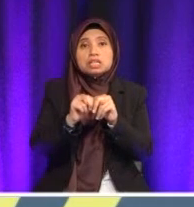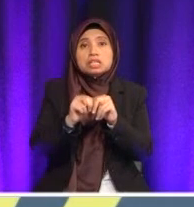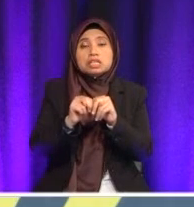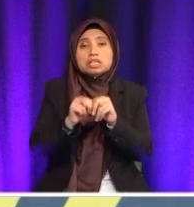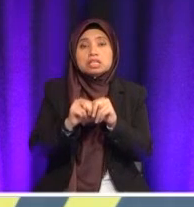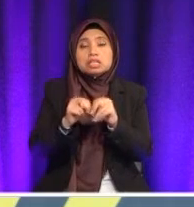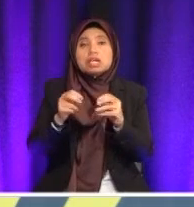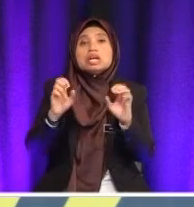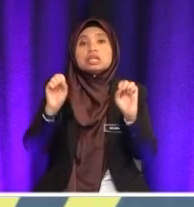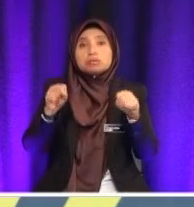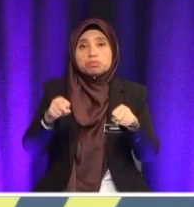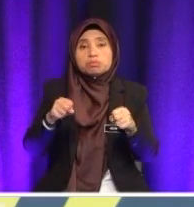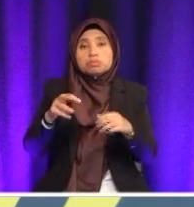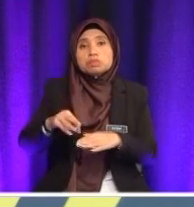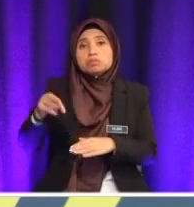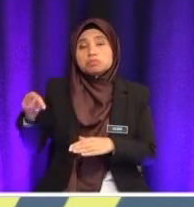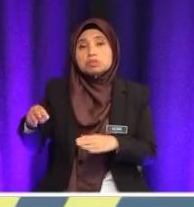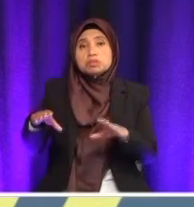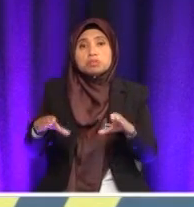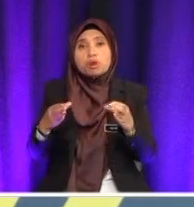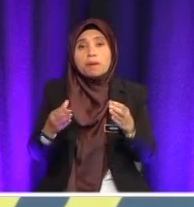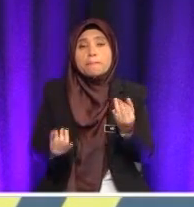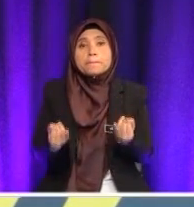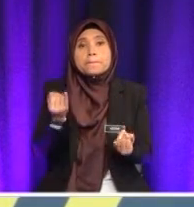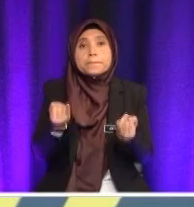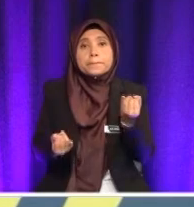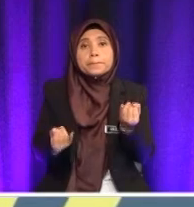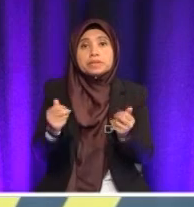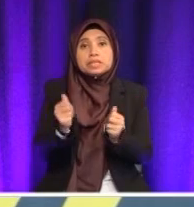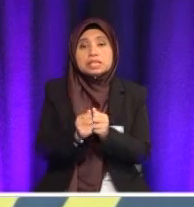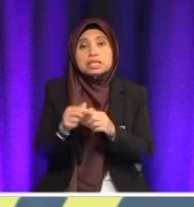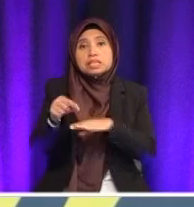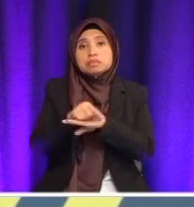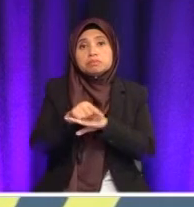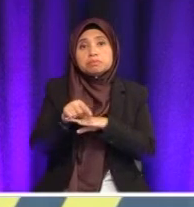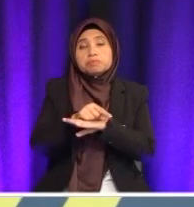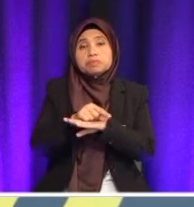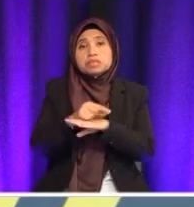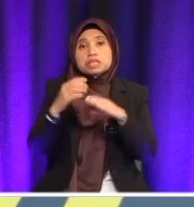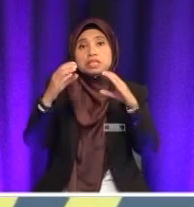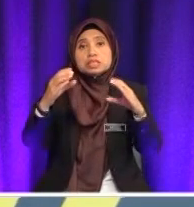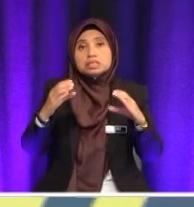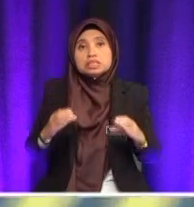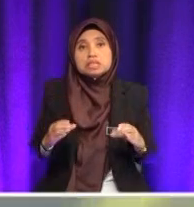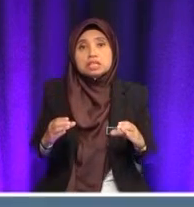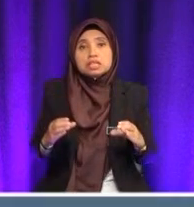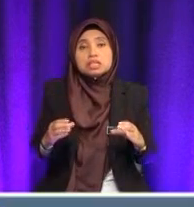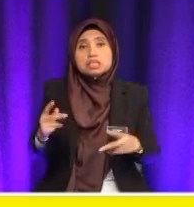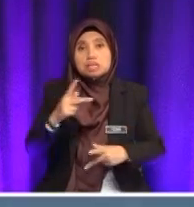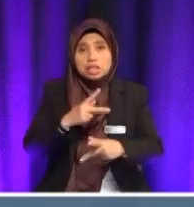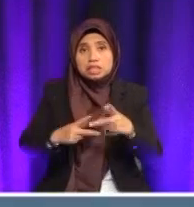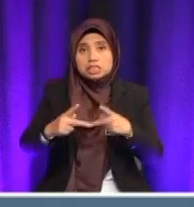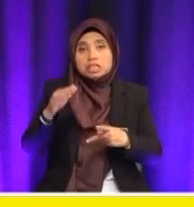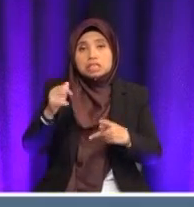kebolehan murid membuat pertimbangan sewajarnya dengan menggunakan kaidah dan kriteria yang telah